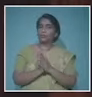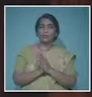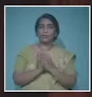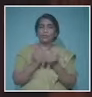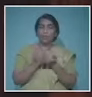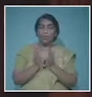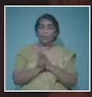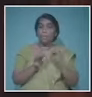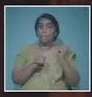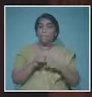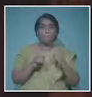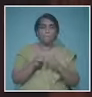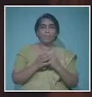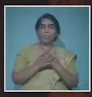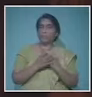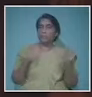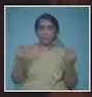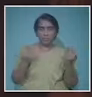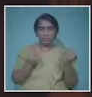තමන්ගේ ප්‍රශ්න විසඳගන්න බෑ.